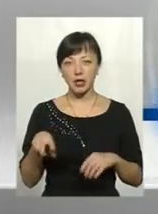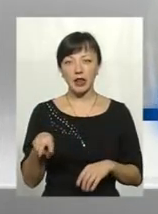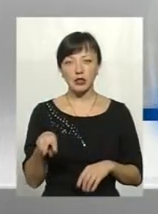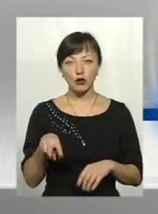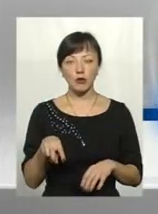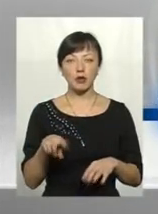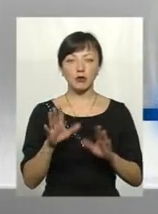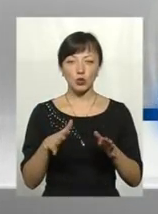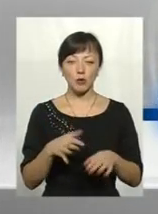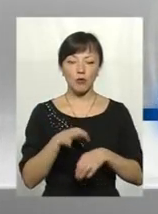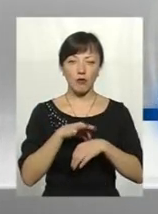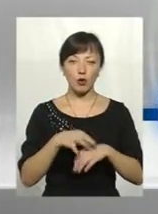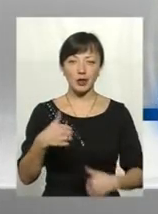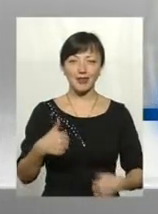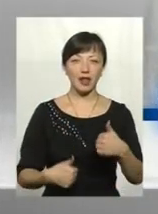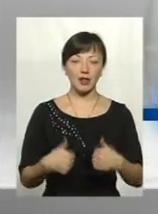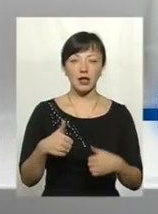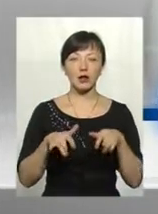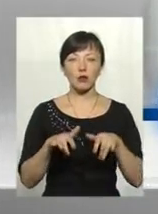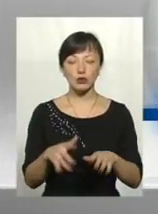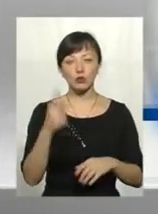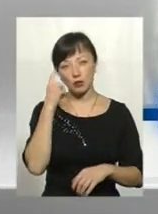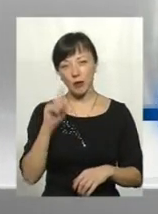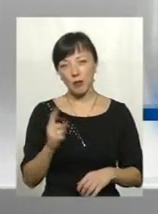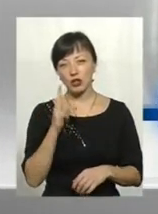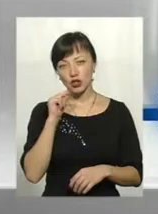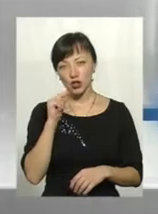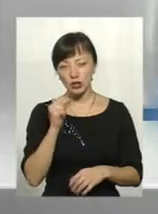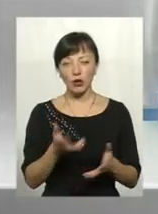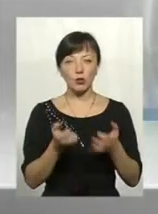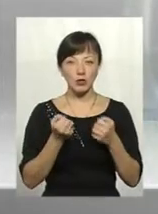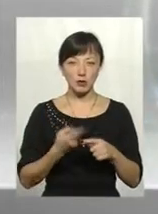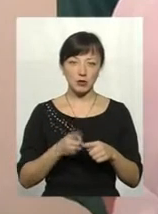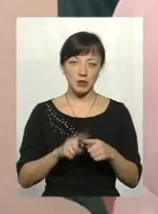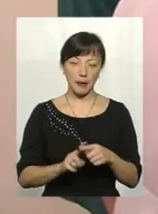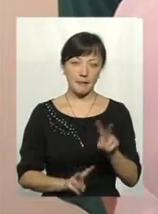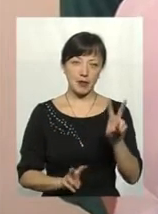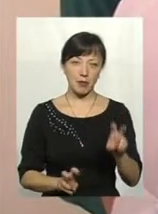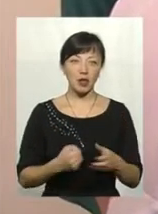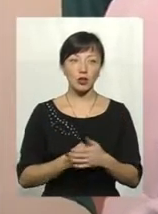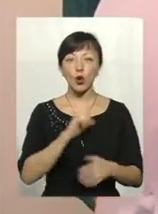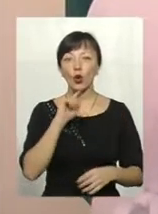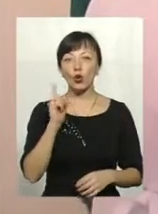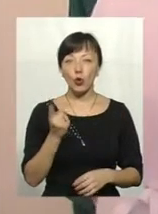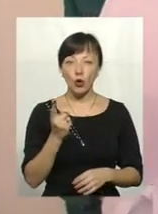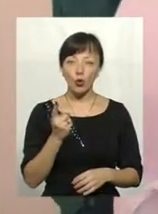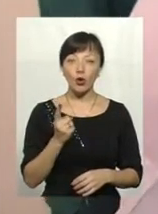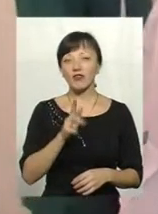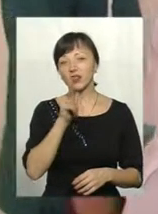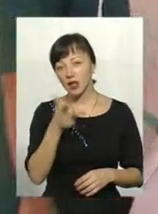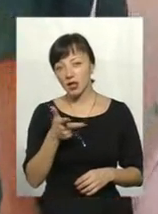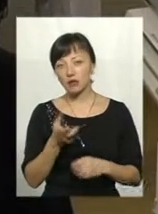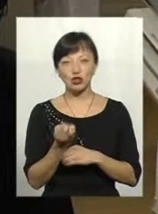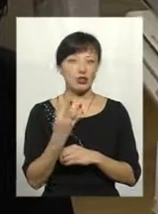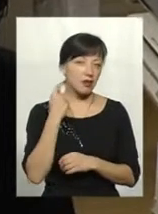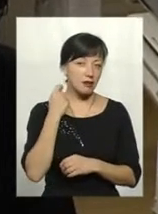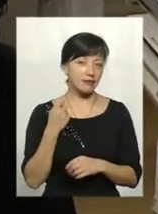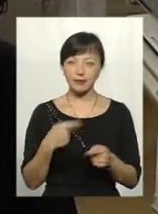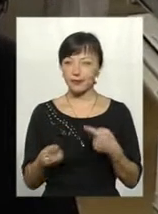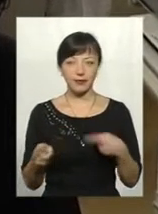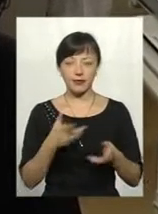15 листопада буде проходити тендерна процедура. Я думаю, десь перших часток ми отримаємо туберкулін. До року втричі в 14. Різниці немає.